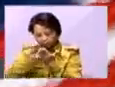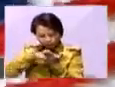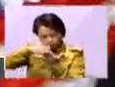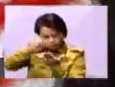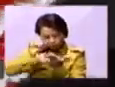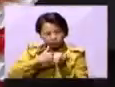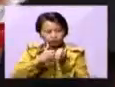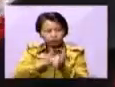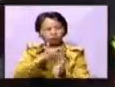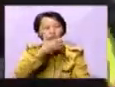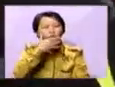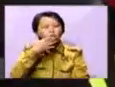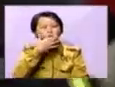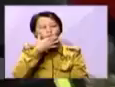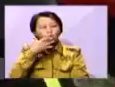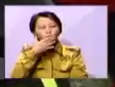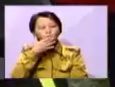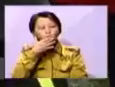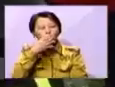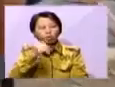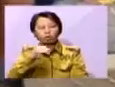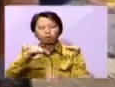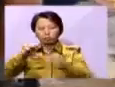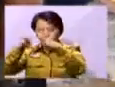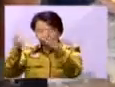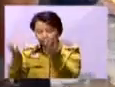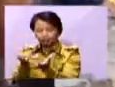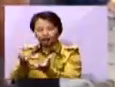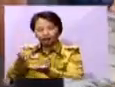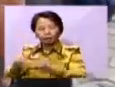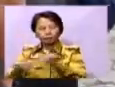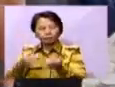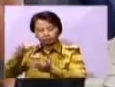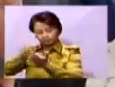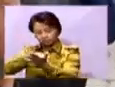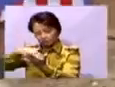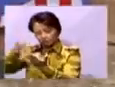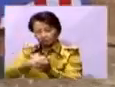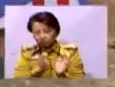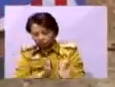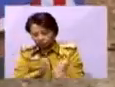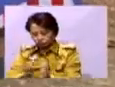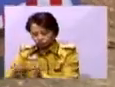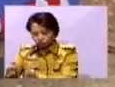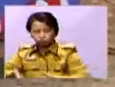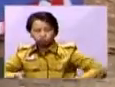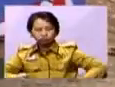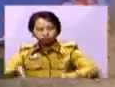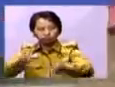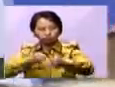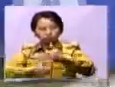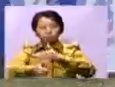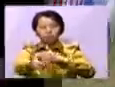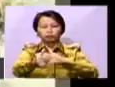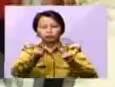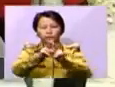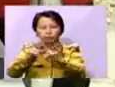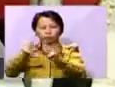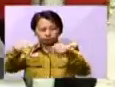mengikut warna jalur gemilang. Tayar-tayar terbuang pula dicat dan disusun sepanjang laluan masuk ke kampung